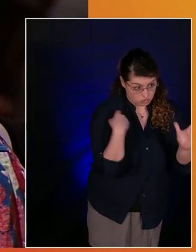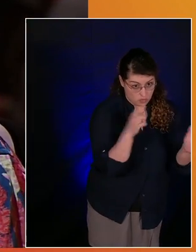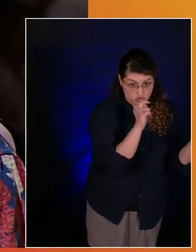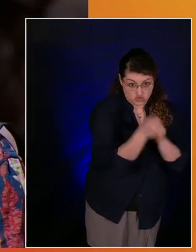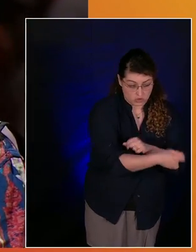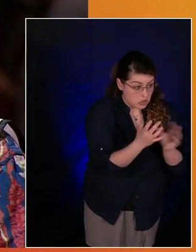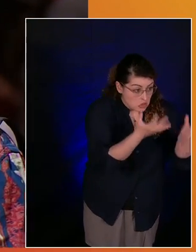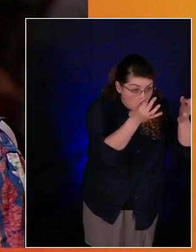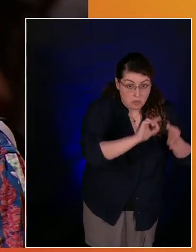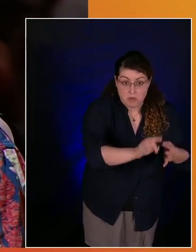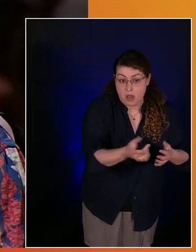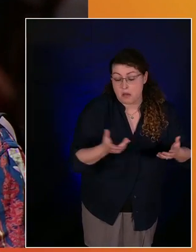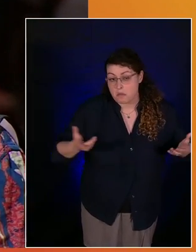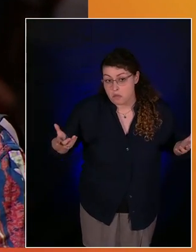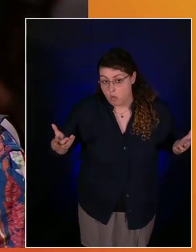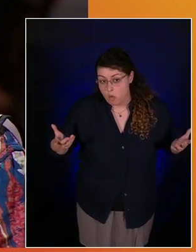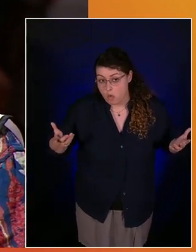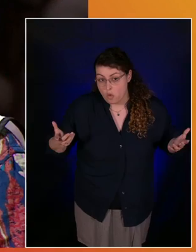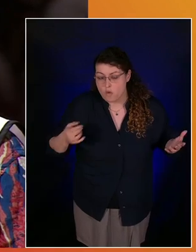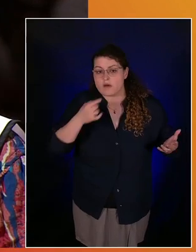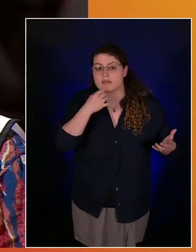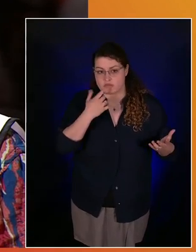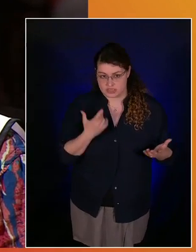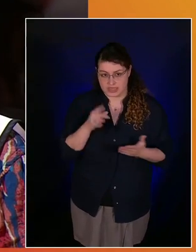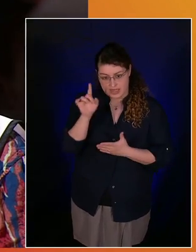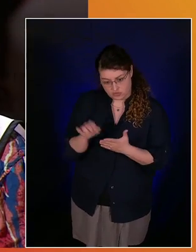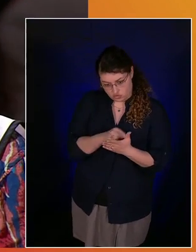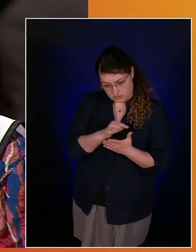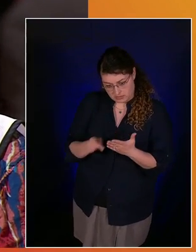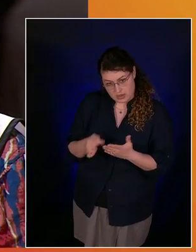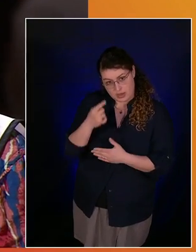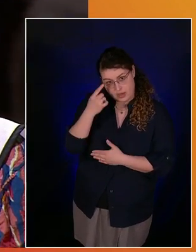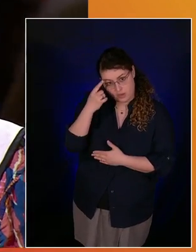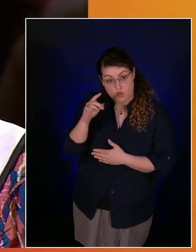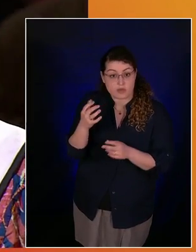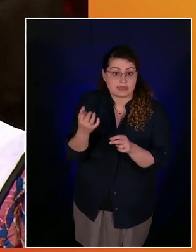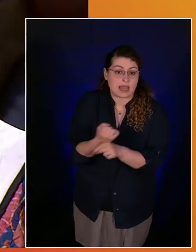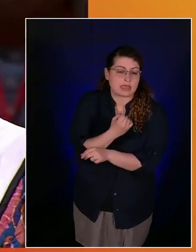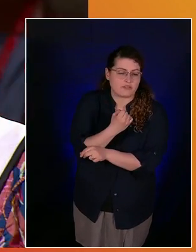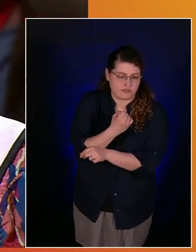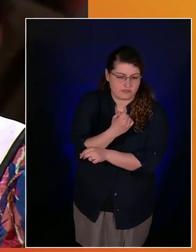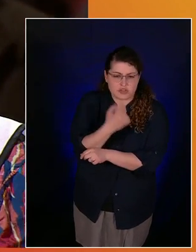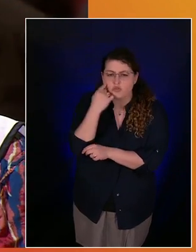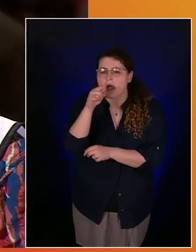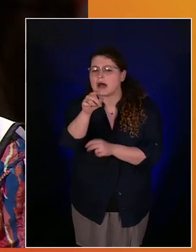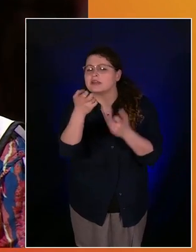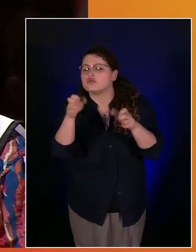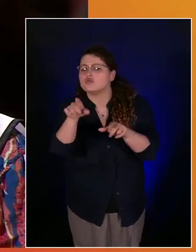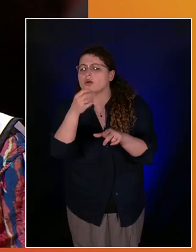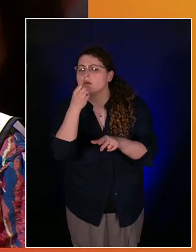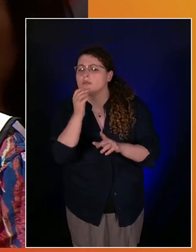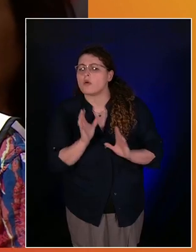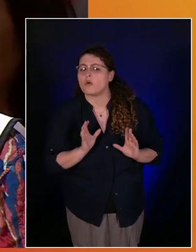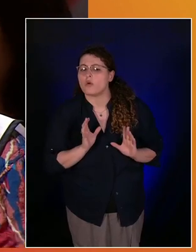pas retrouvé supprimer pour y arriver je vérifie si c'est bon pour là-bas